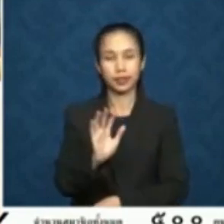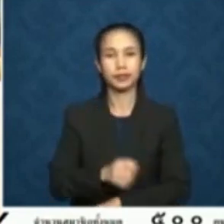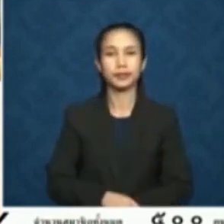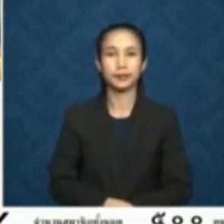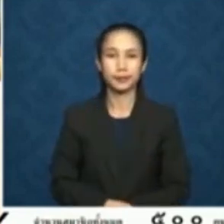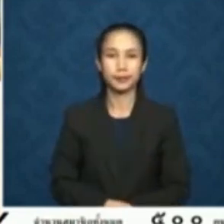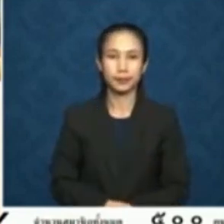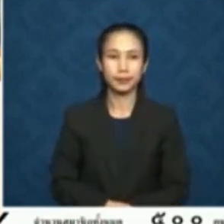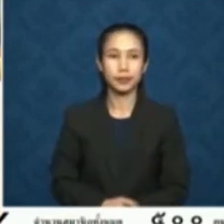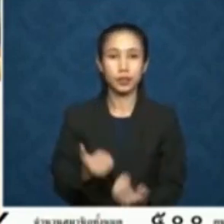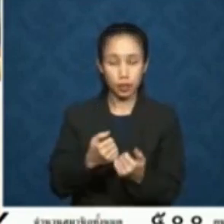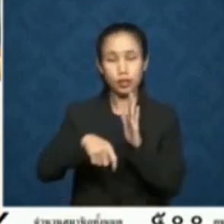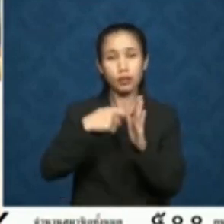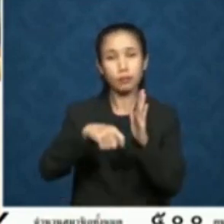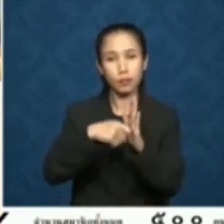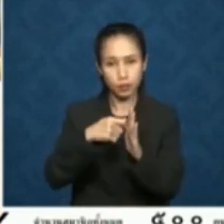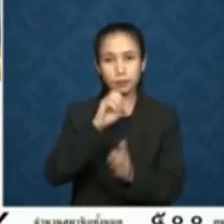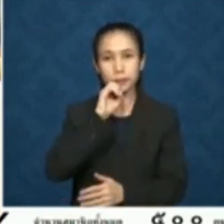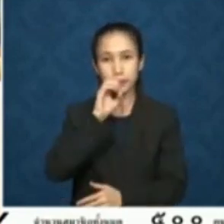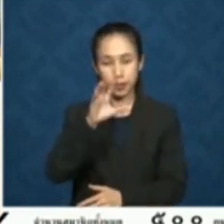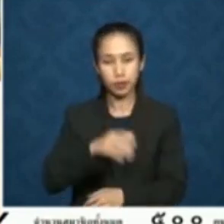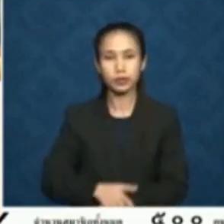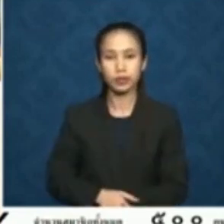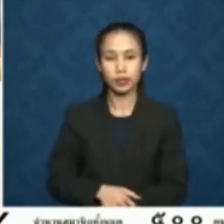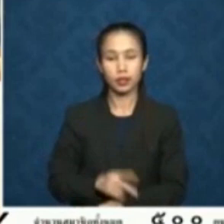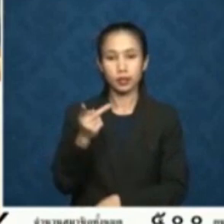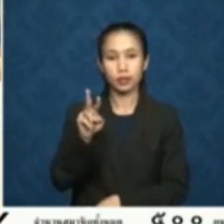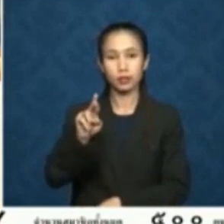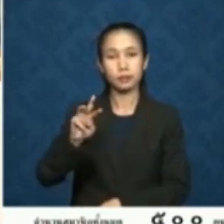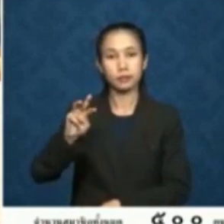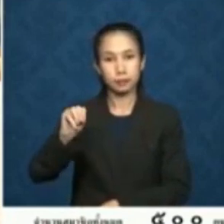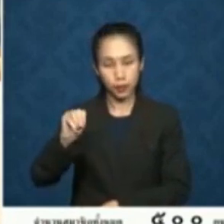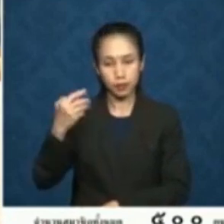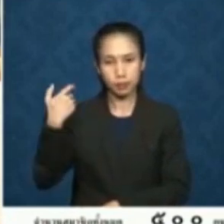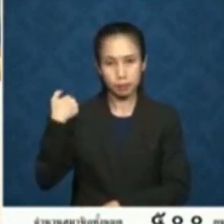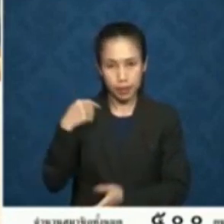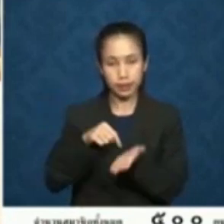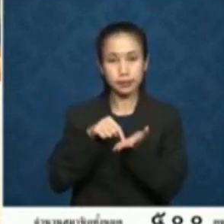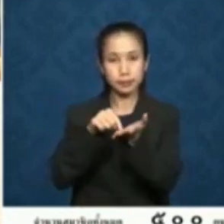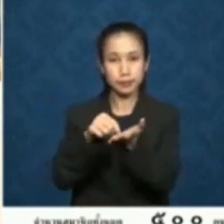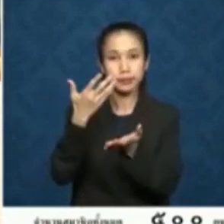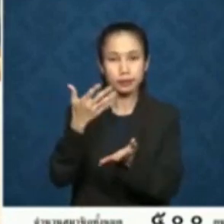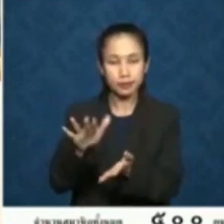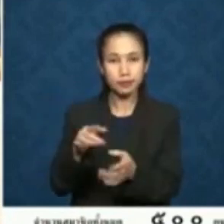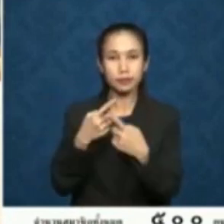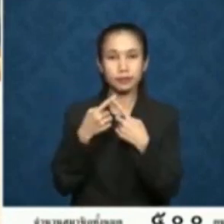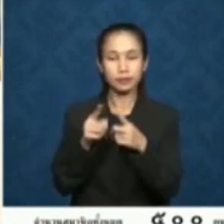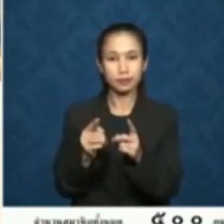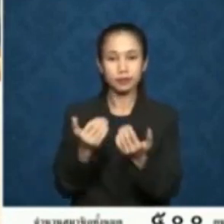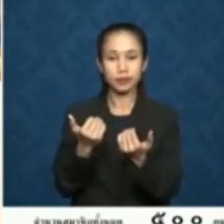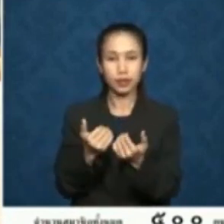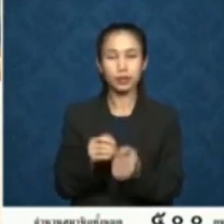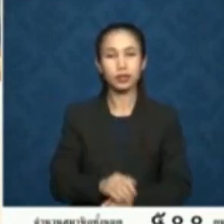อกหรือท่านได้กล่าวนะครับนี่ครับคือเหตุผลนะครับว่าคณะรัฐมนตรีนั้นได้มีร่ำยัดเข้ามาแล้วนะครับ